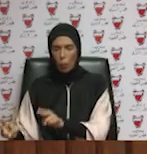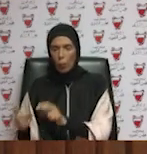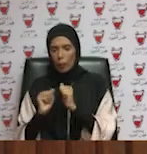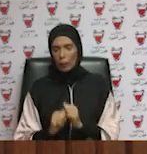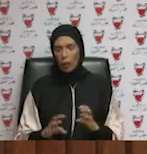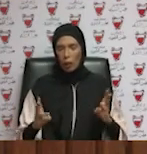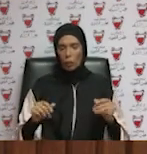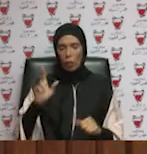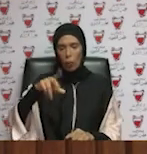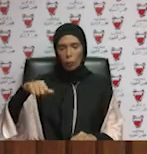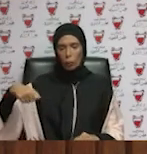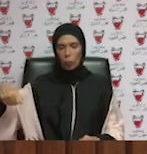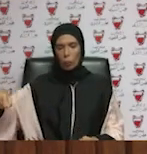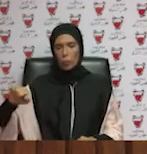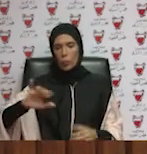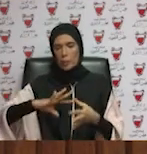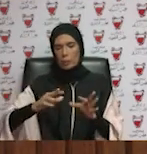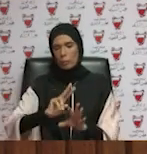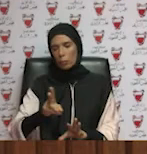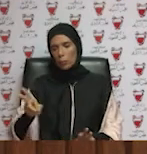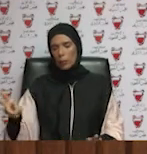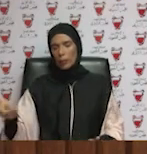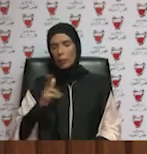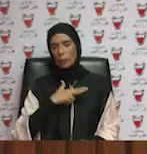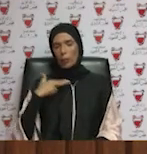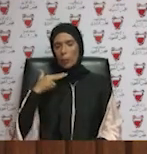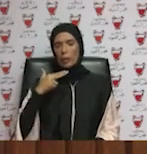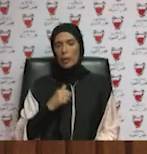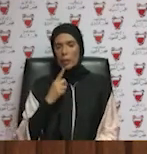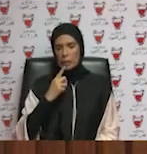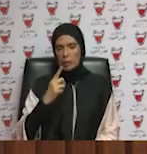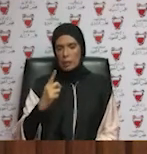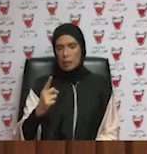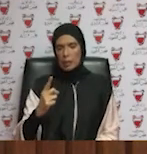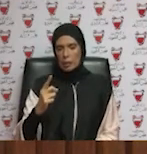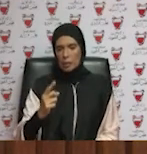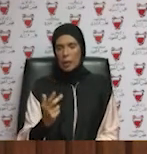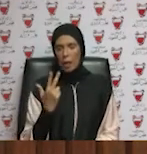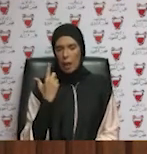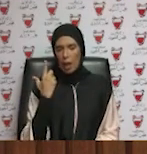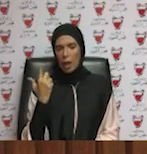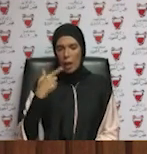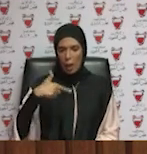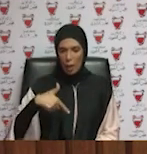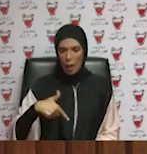أخرى للوزارات والجهات الحكومية للسنة المالية